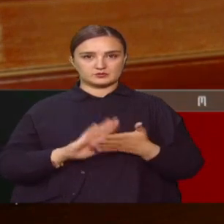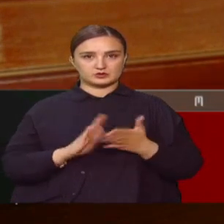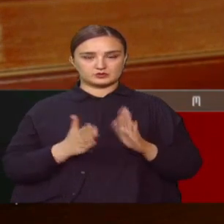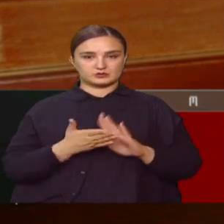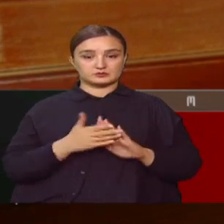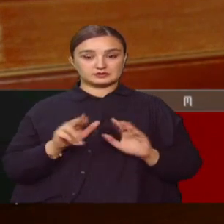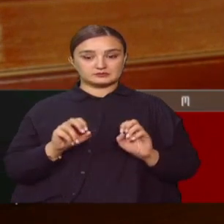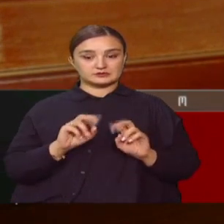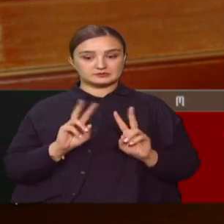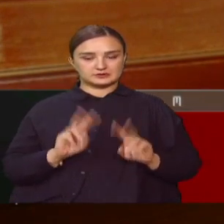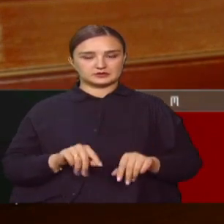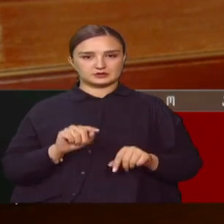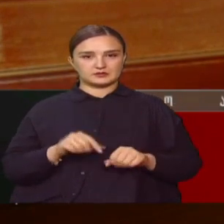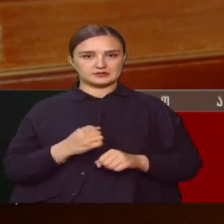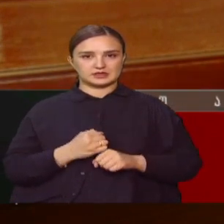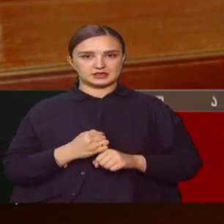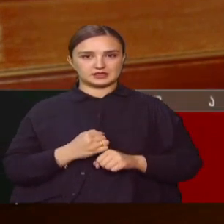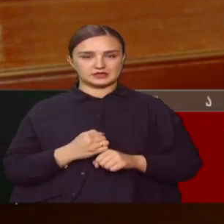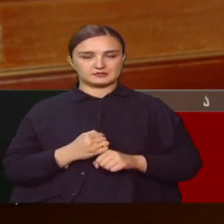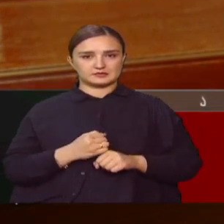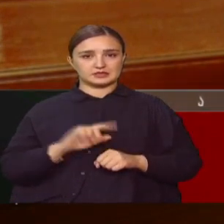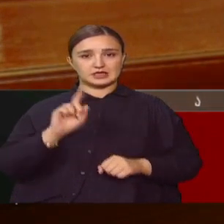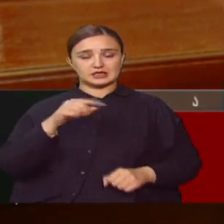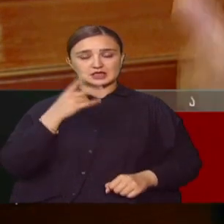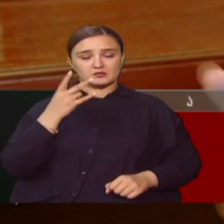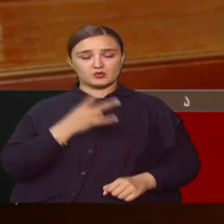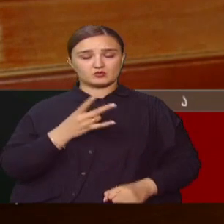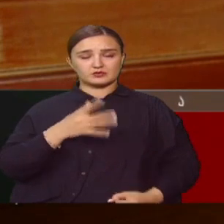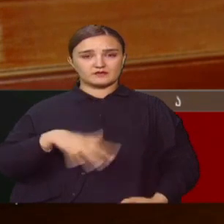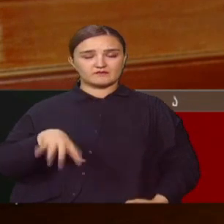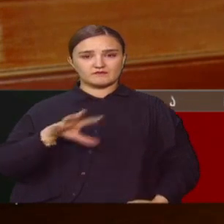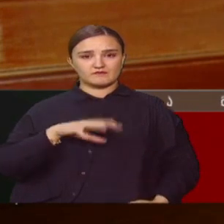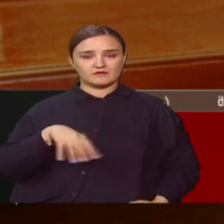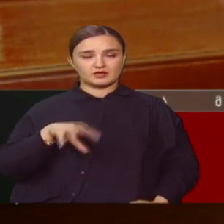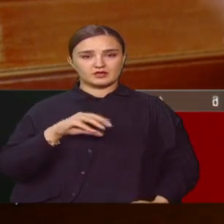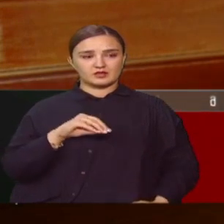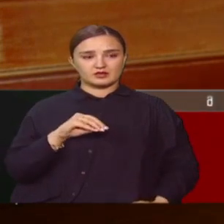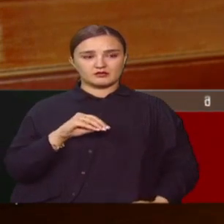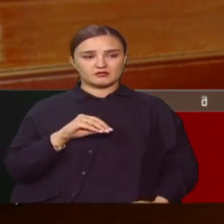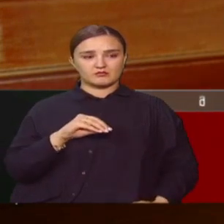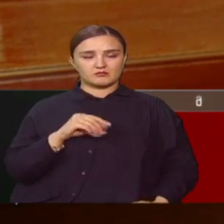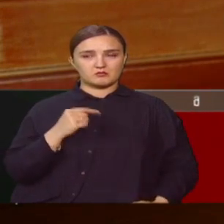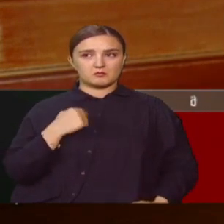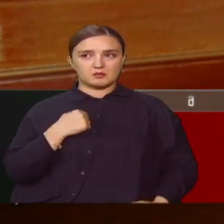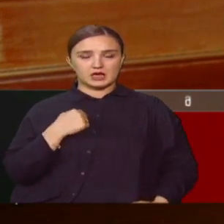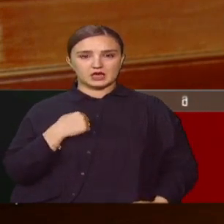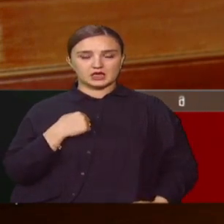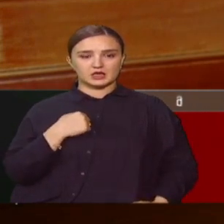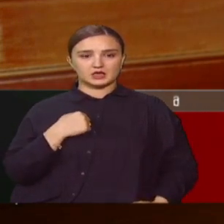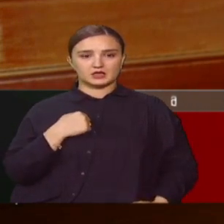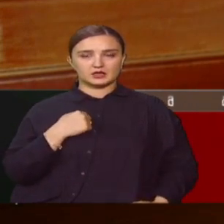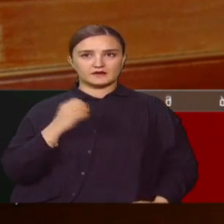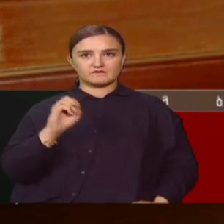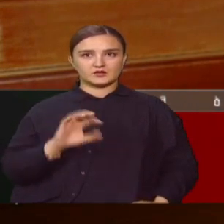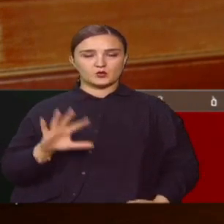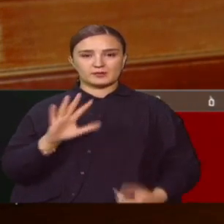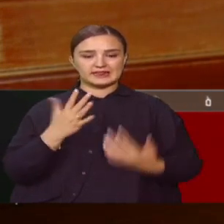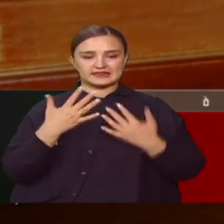მაგრამ შეგნებულად მიდის ამ ნაბიჯზე და რა თქმა უნდა, ყველას ფარად აქვს აღებული, რომ მე ევრო, ასე